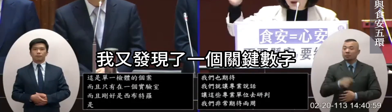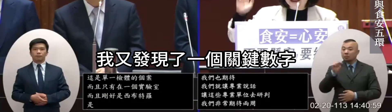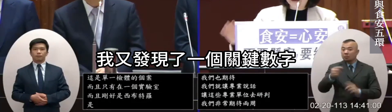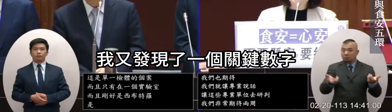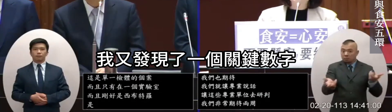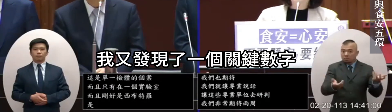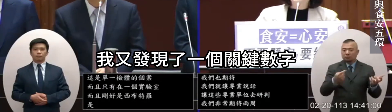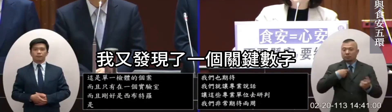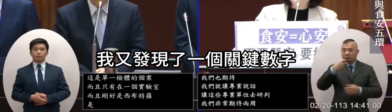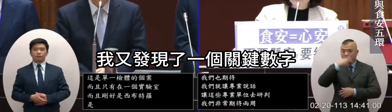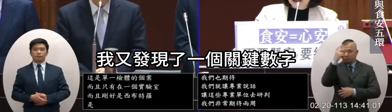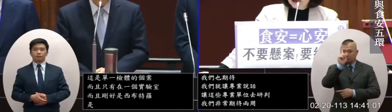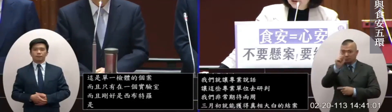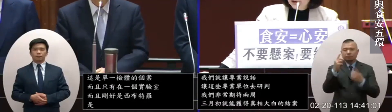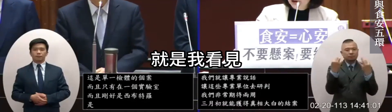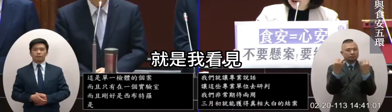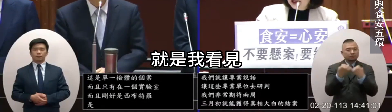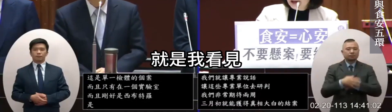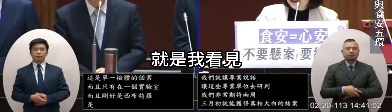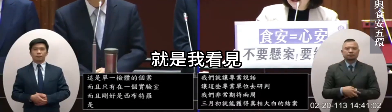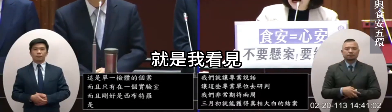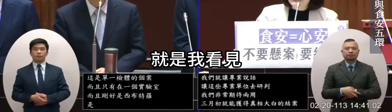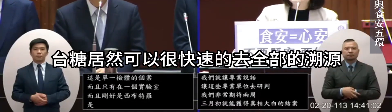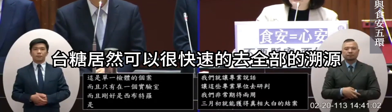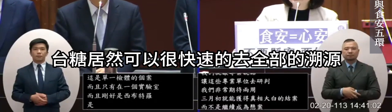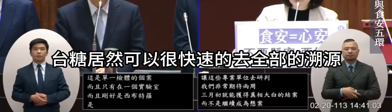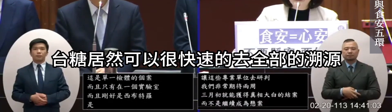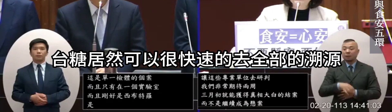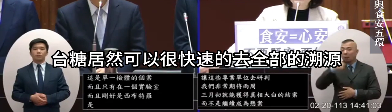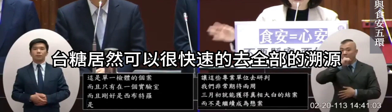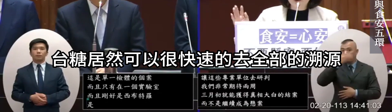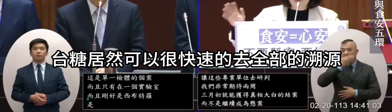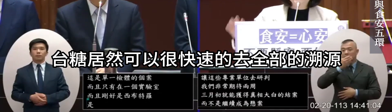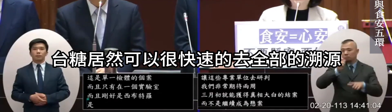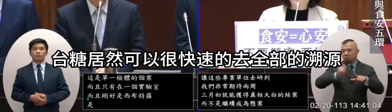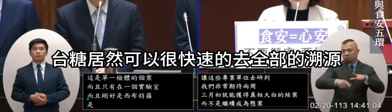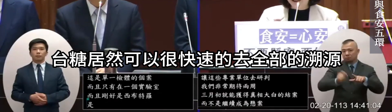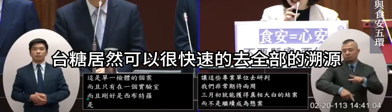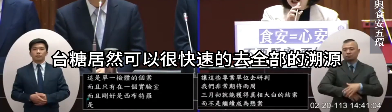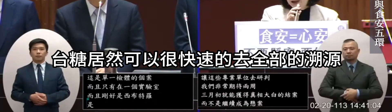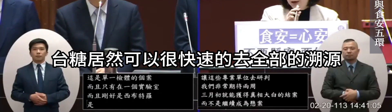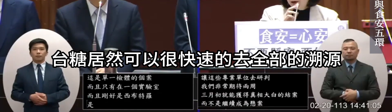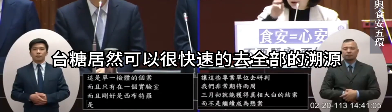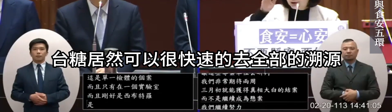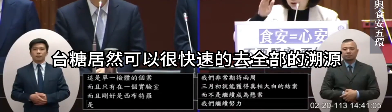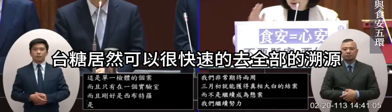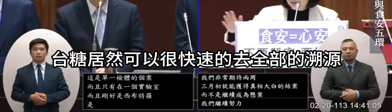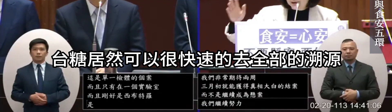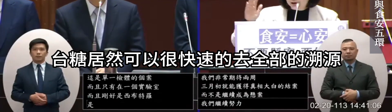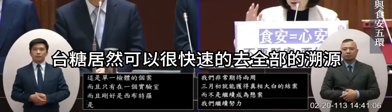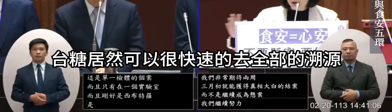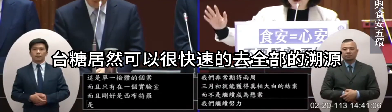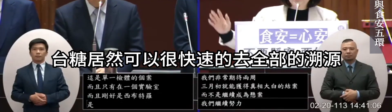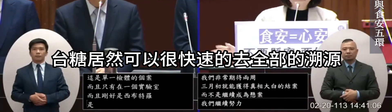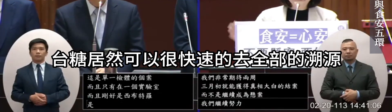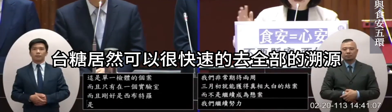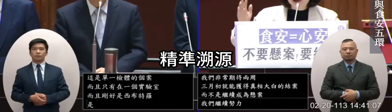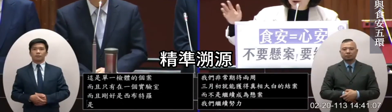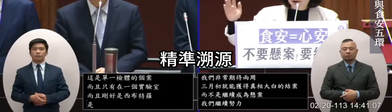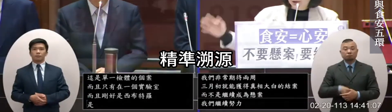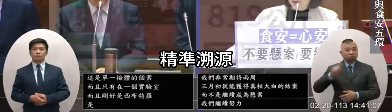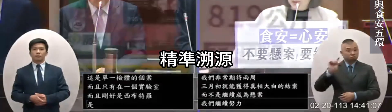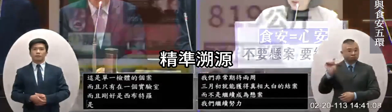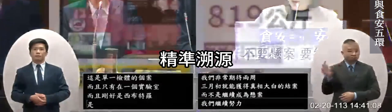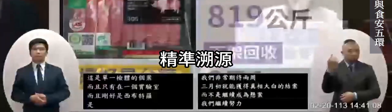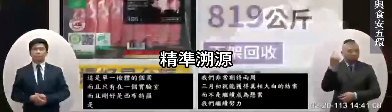现了一个关键数字，就是我看见台糖居然可以很快速的去全部的溯源，